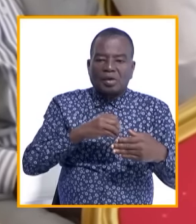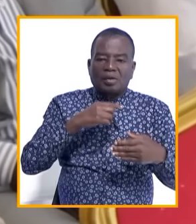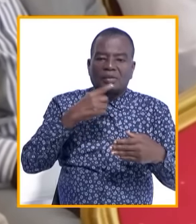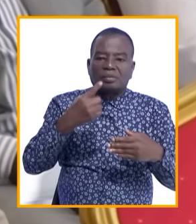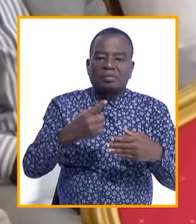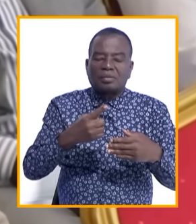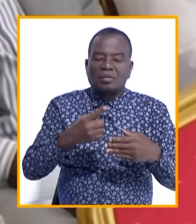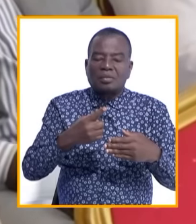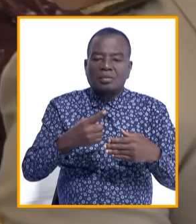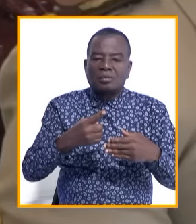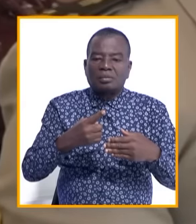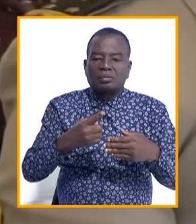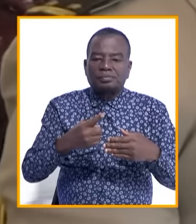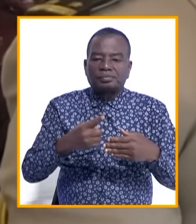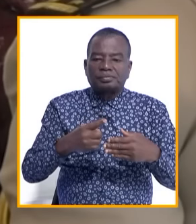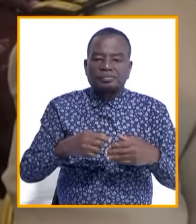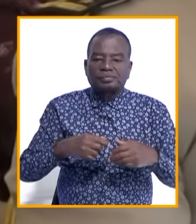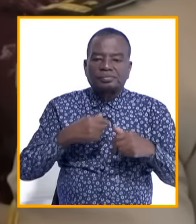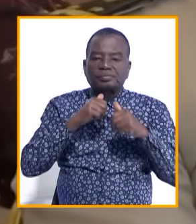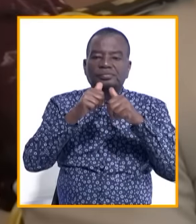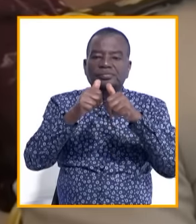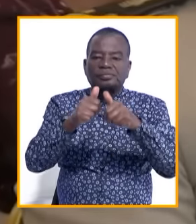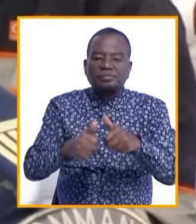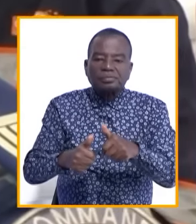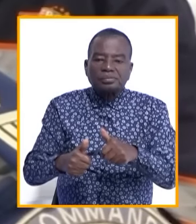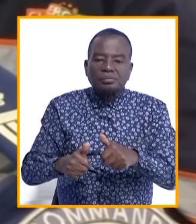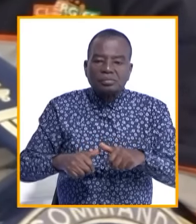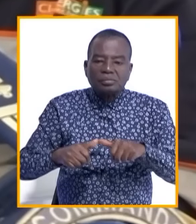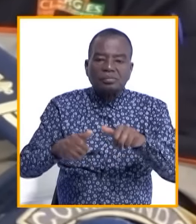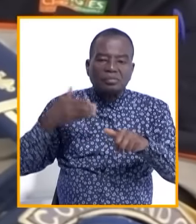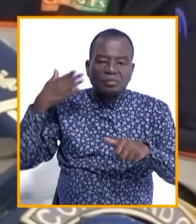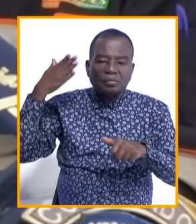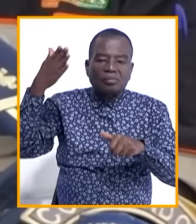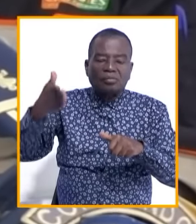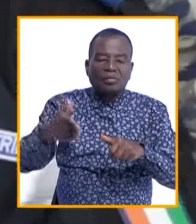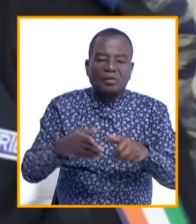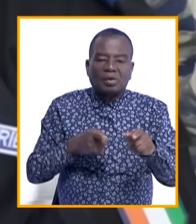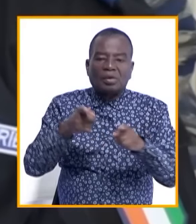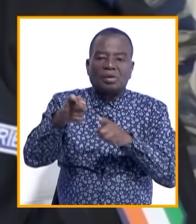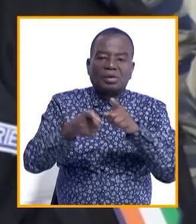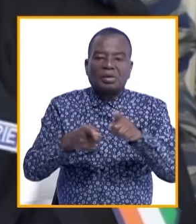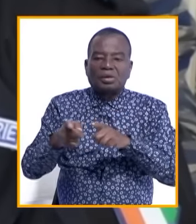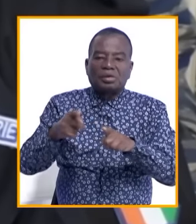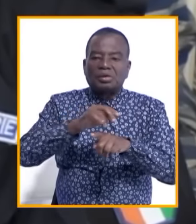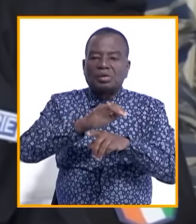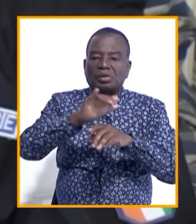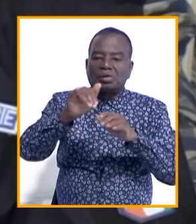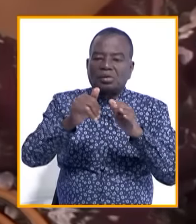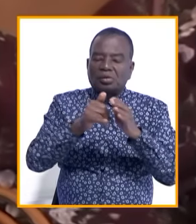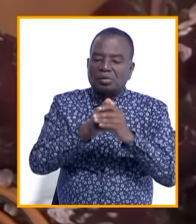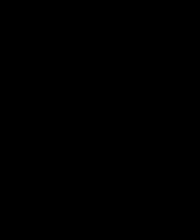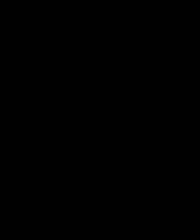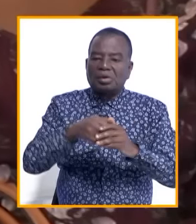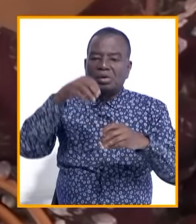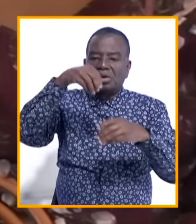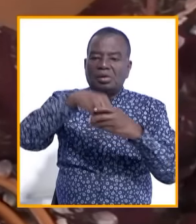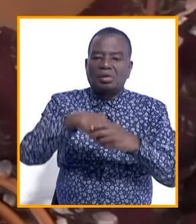les donateurs. Leur geste contribuera à juguler l'exploitation frauduleuse de l'or à la périphérie du barrage